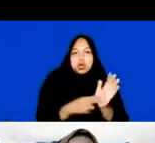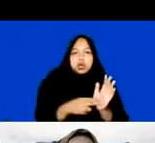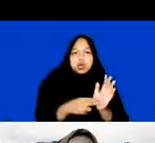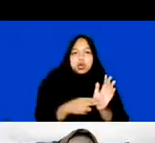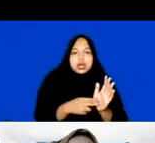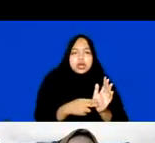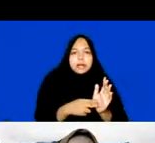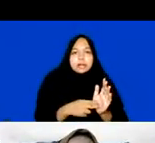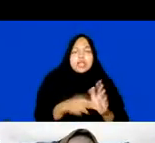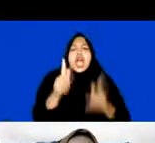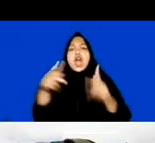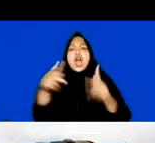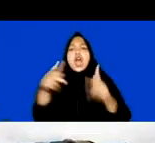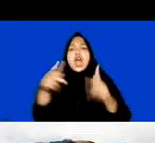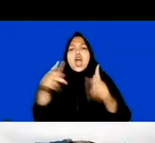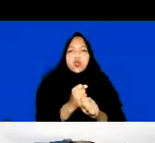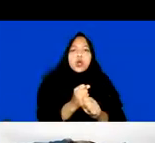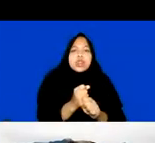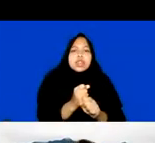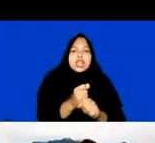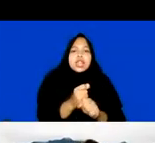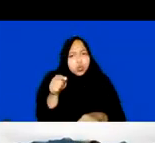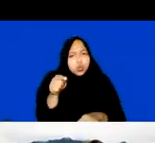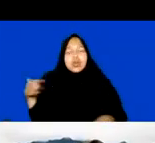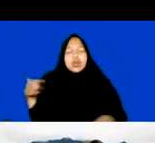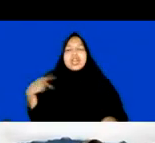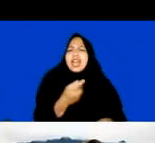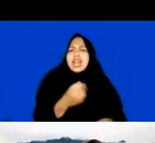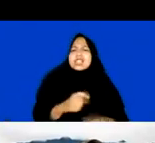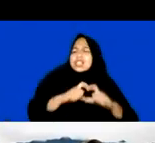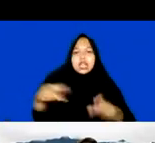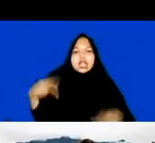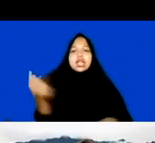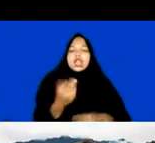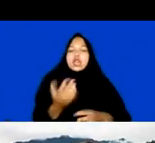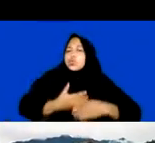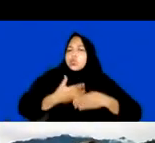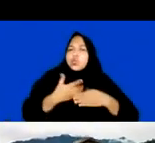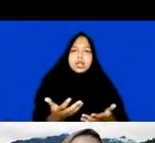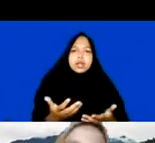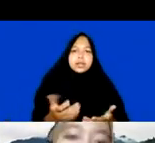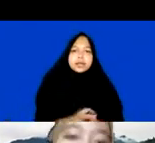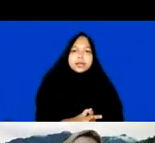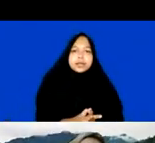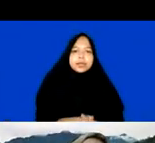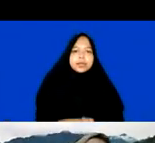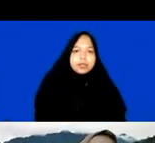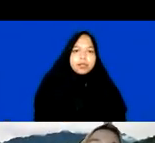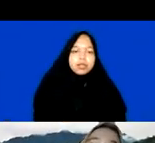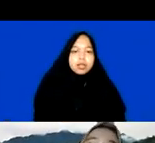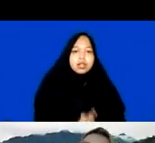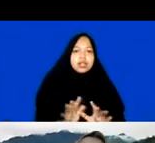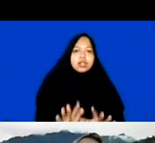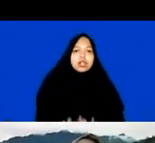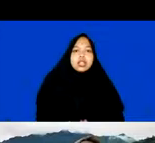yang kita buat. Sekedar bisnis melihat untung rugi segala macam kayak gitu kan, tapi ya saya benar-benar memperhatikan kayak gimana hubungan saya dan